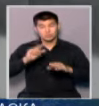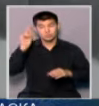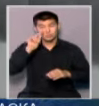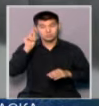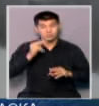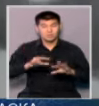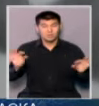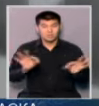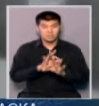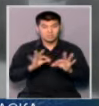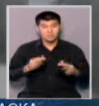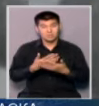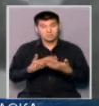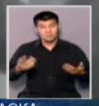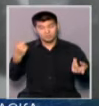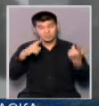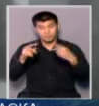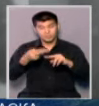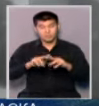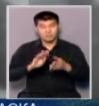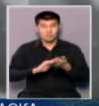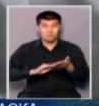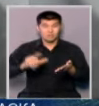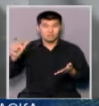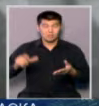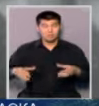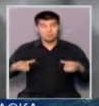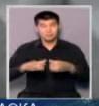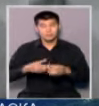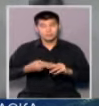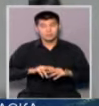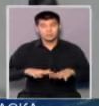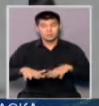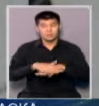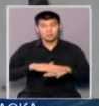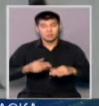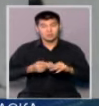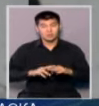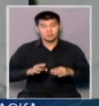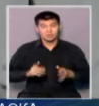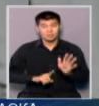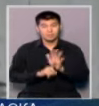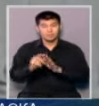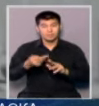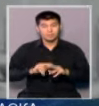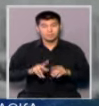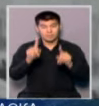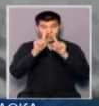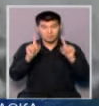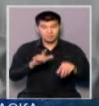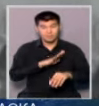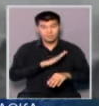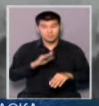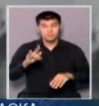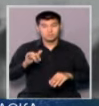жүріп, әншілік, сазгерлік, ақындық таланты қалыптасып, қалың жұртшылыққа жарқырай көрінді.